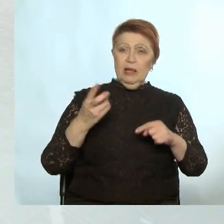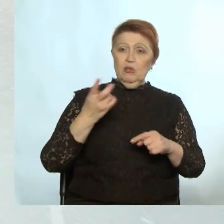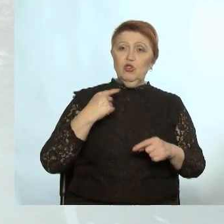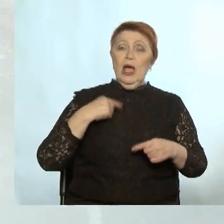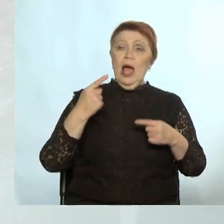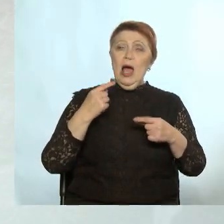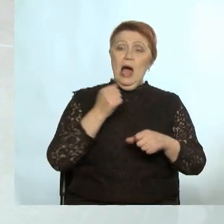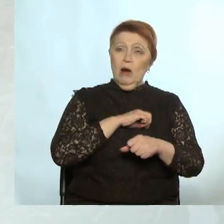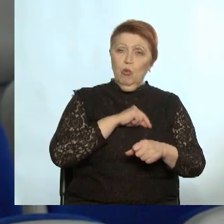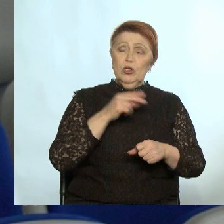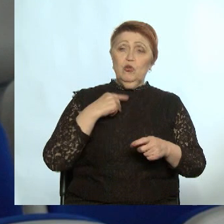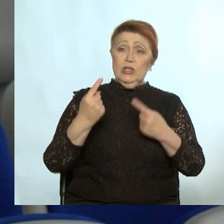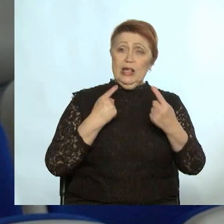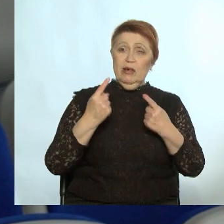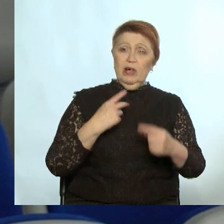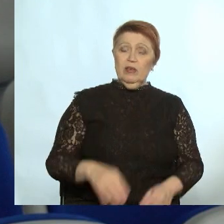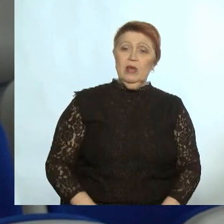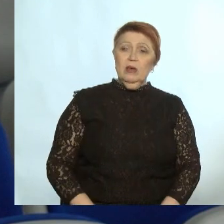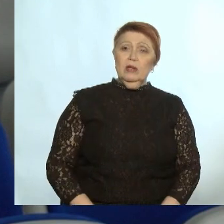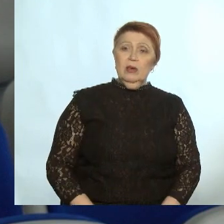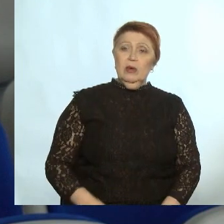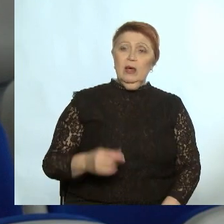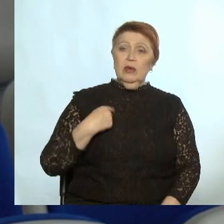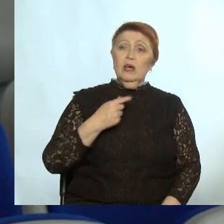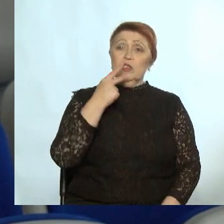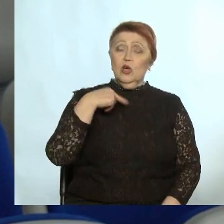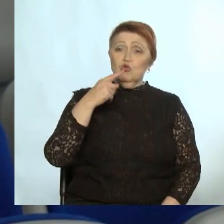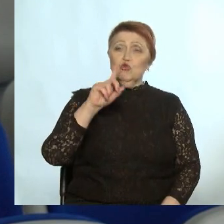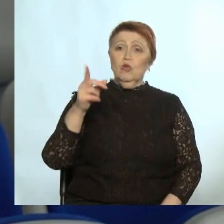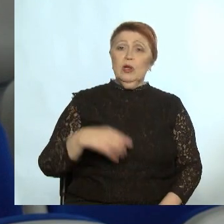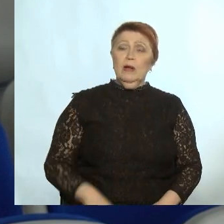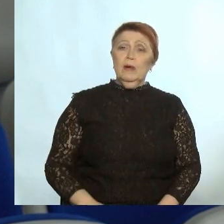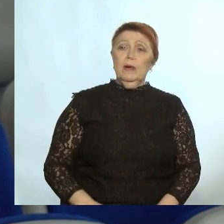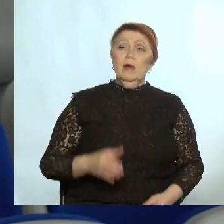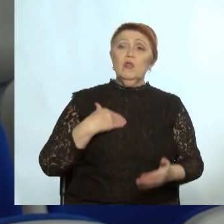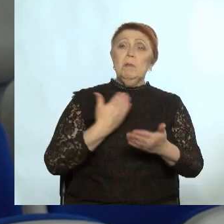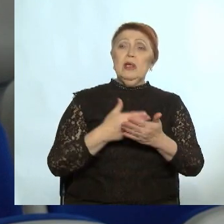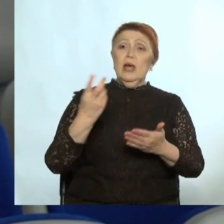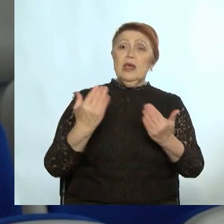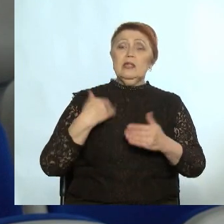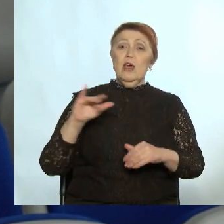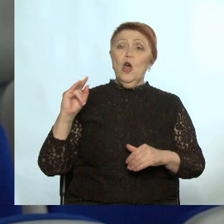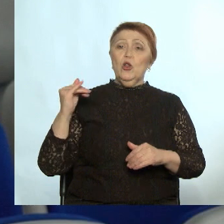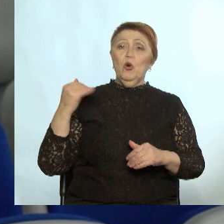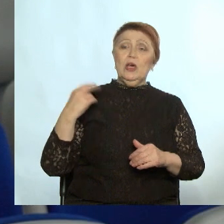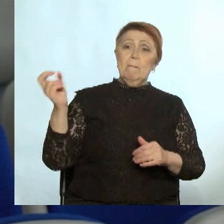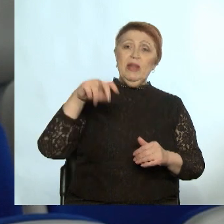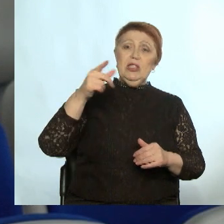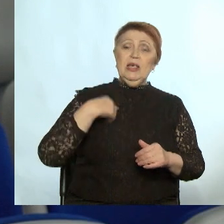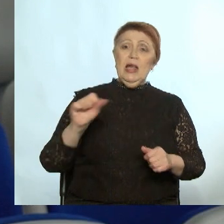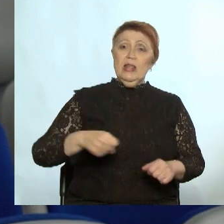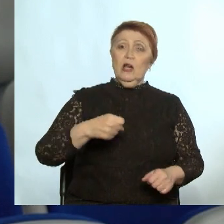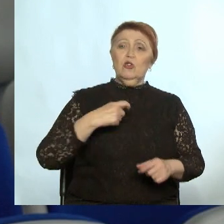нужно разговаривать. Без родителей никуда. Я вам скажу, что все равно, представляете, ну, чтобы ребенка к нам привести на хоккей, в нашу хоккейную